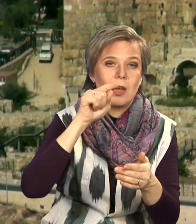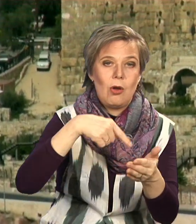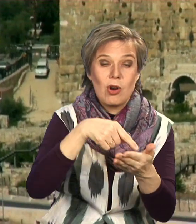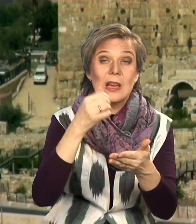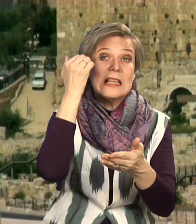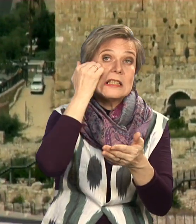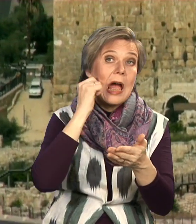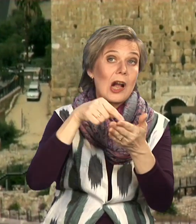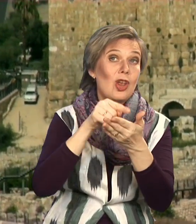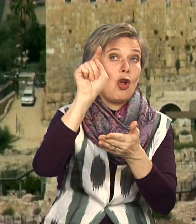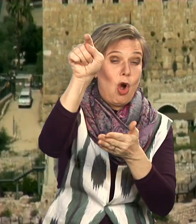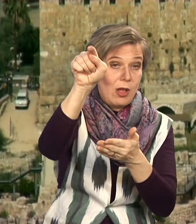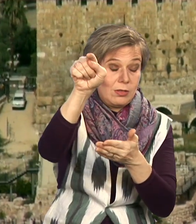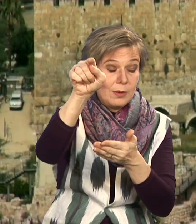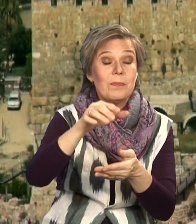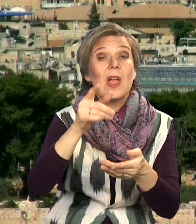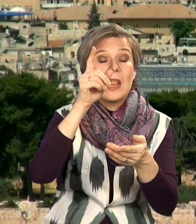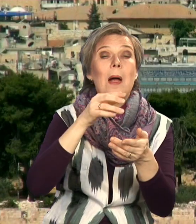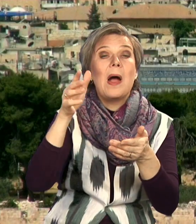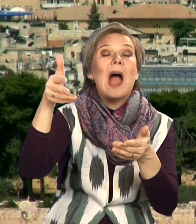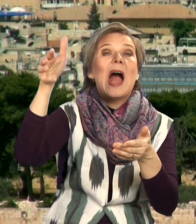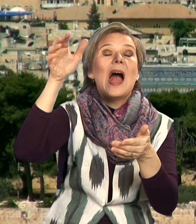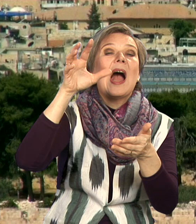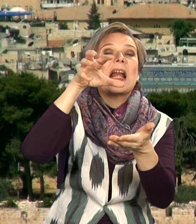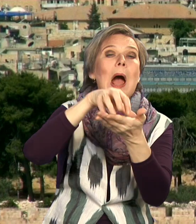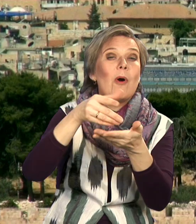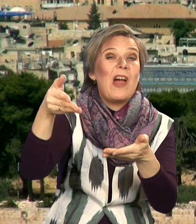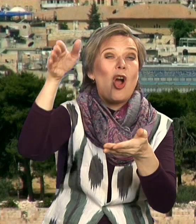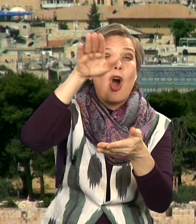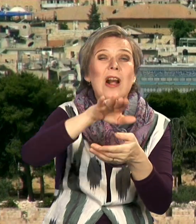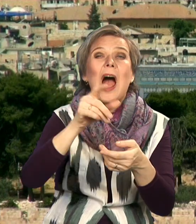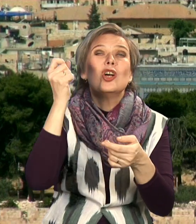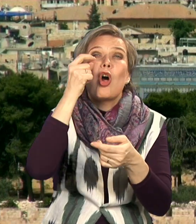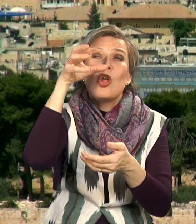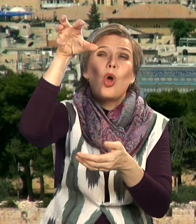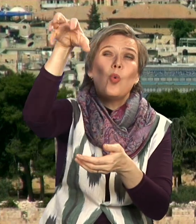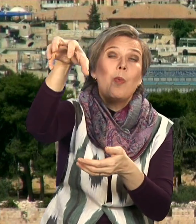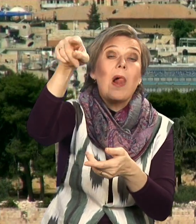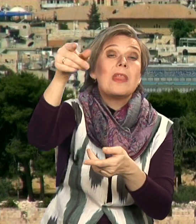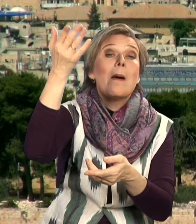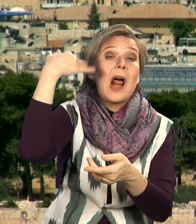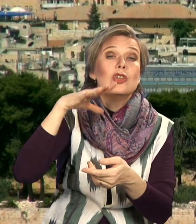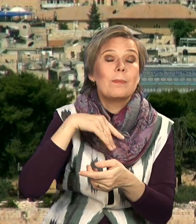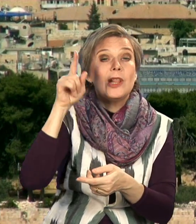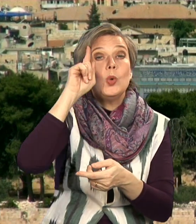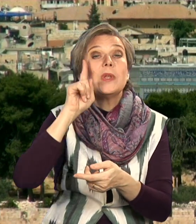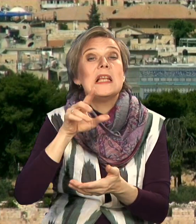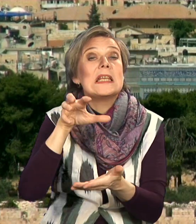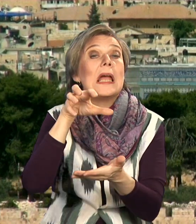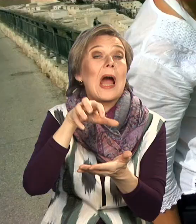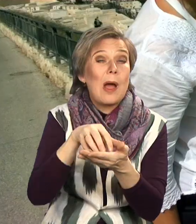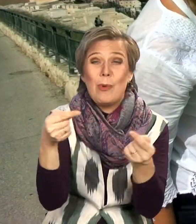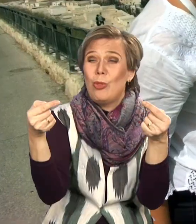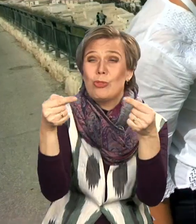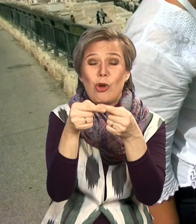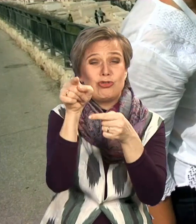старый город и храмовая гора с золотым куполом. Там когда-то стоял иудейский храм. В точности на том